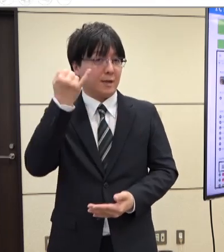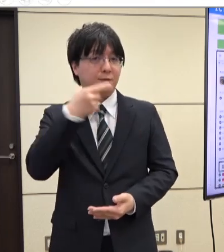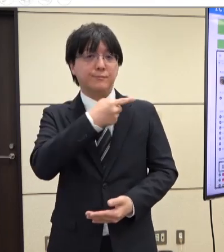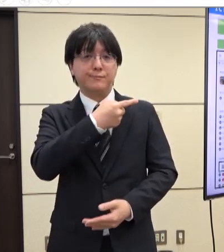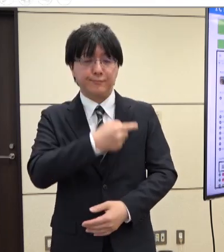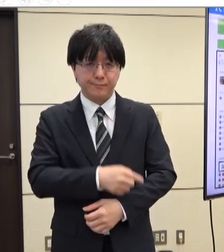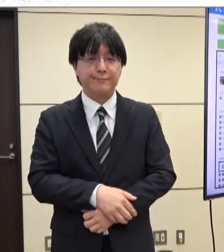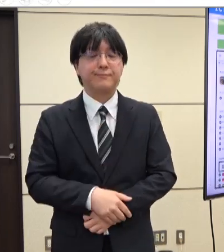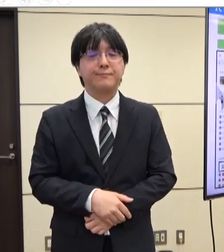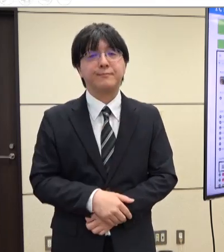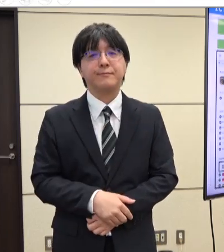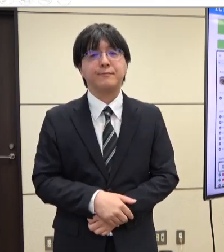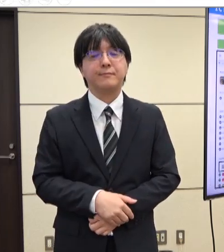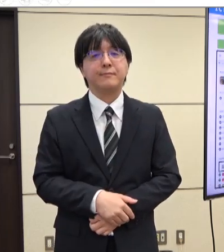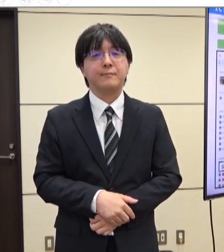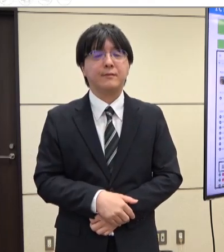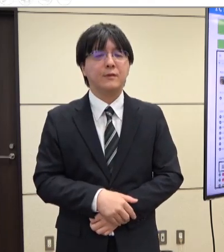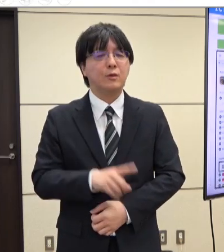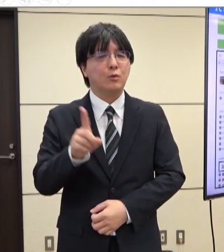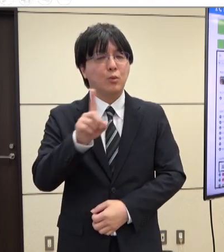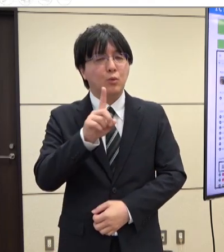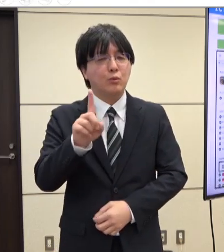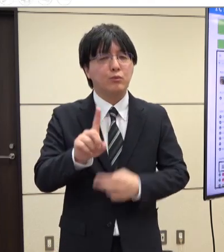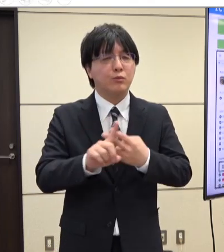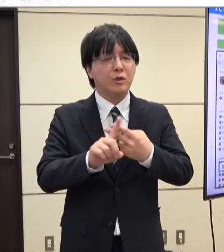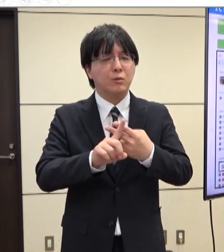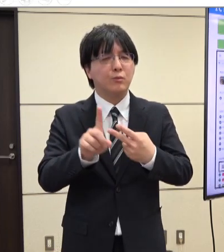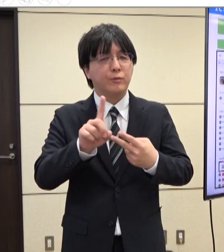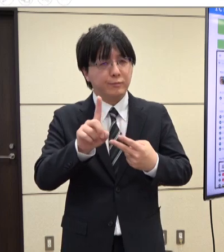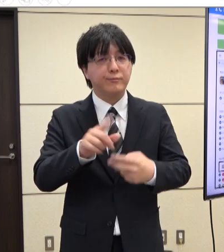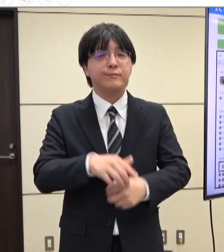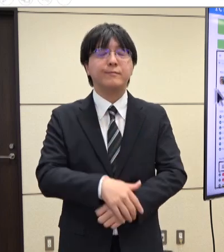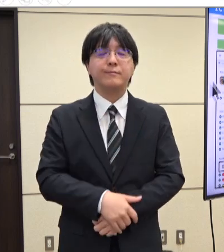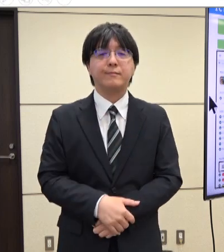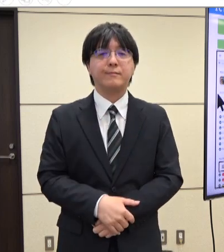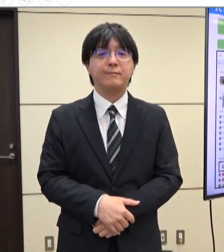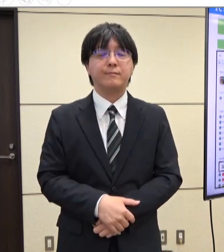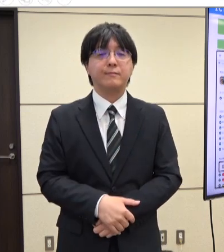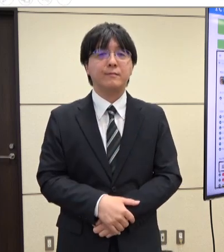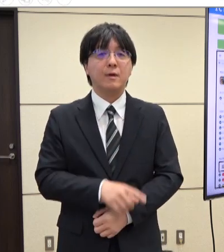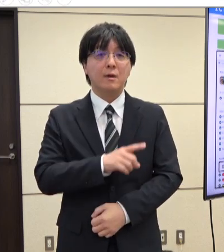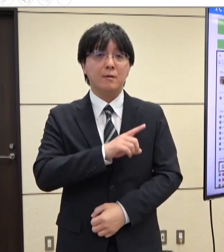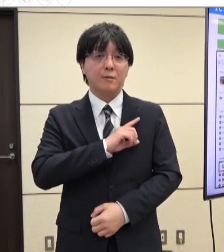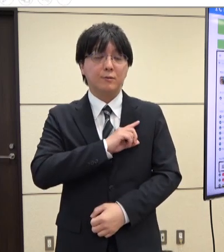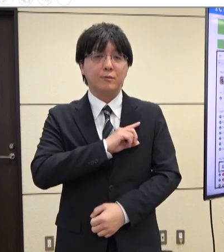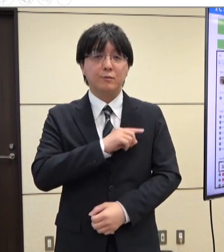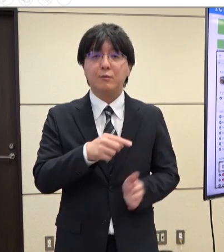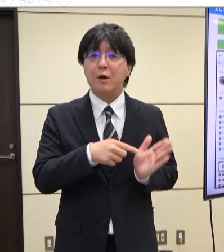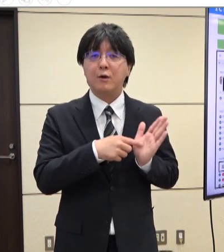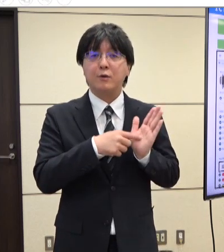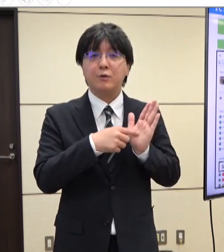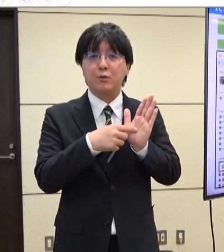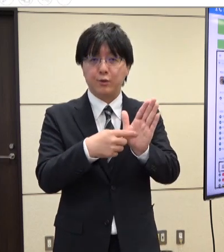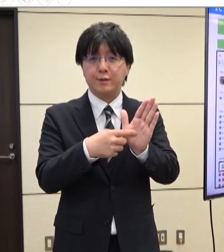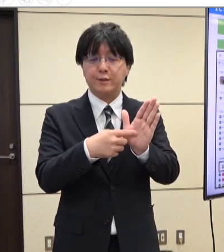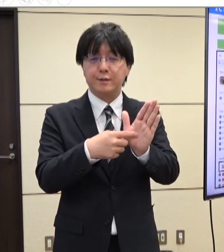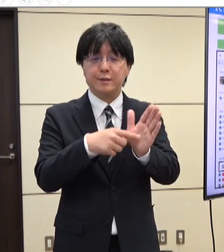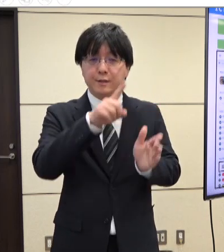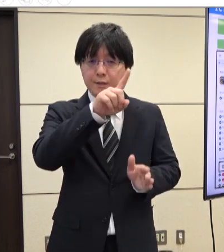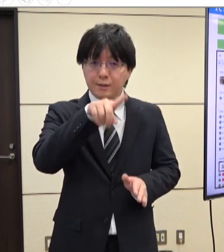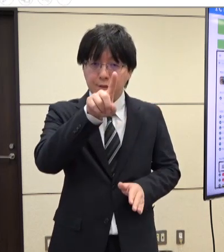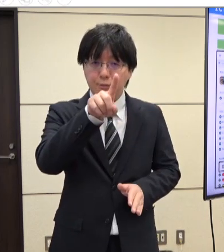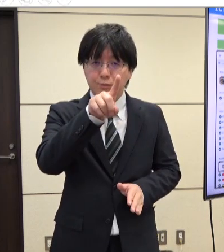で、どのような機能があるかという点で申し上げますと、まず表示住種ですね、チェックを入れ